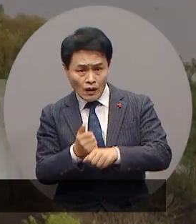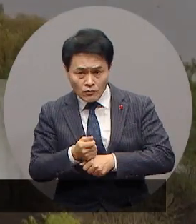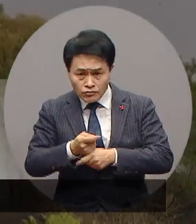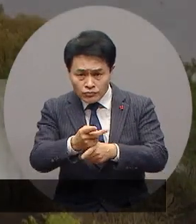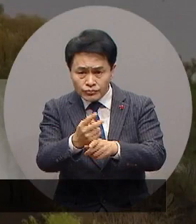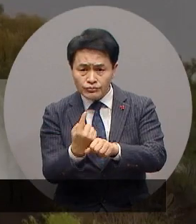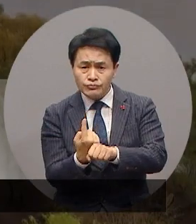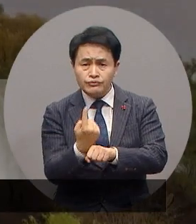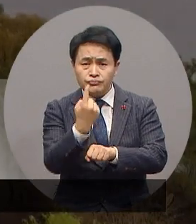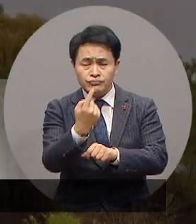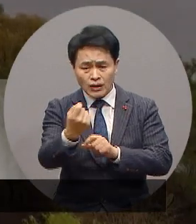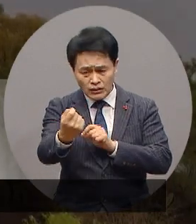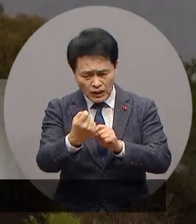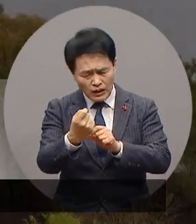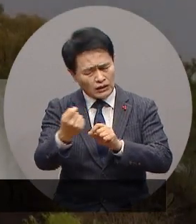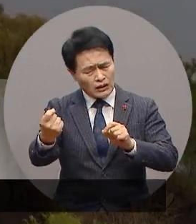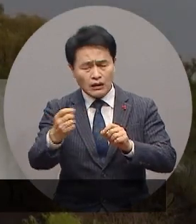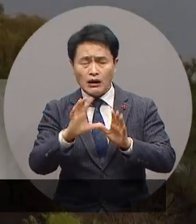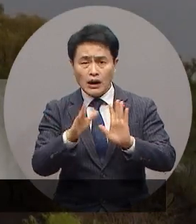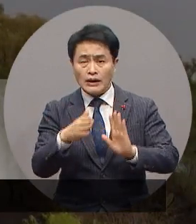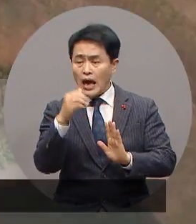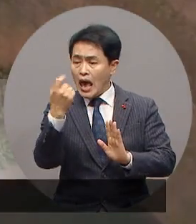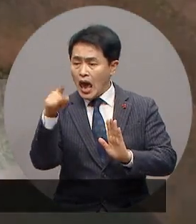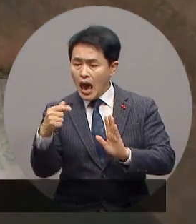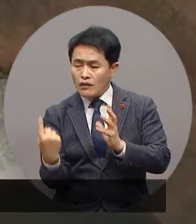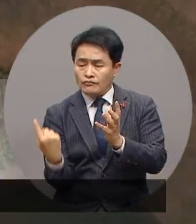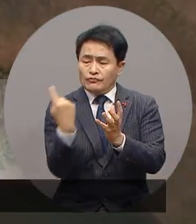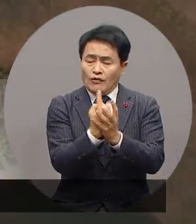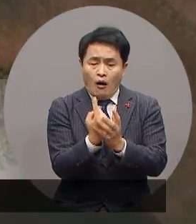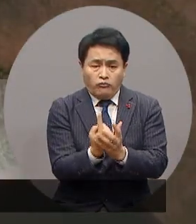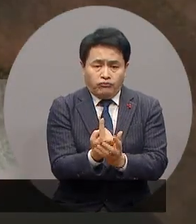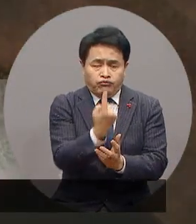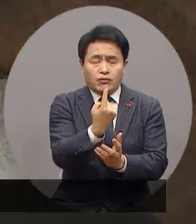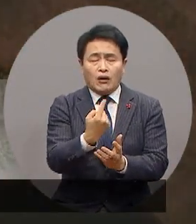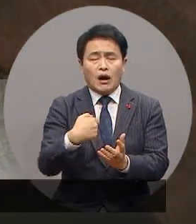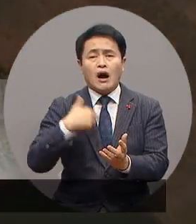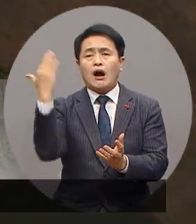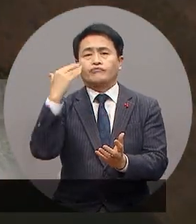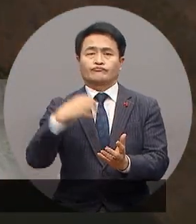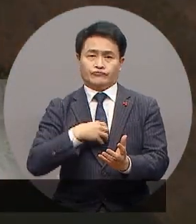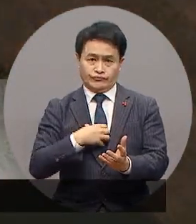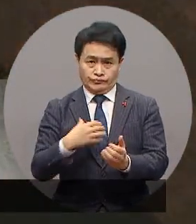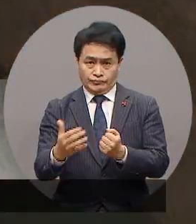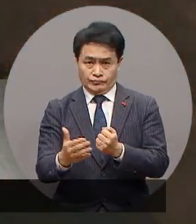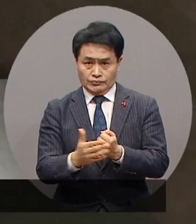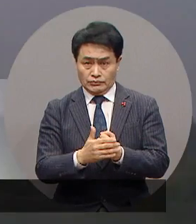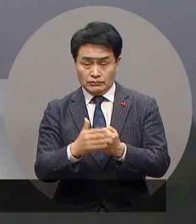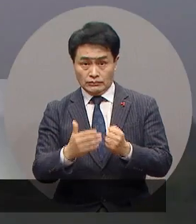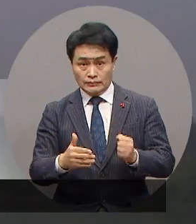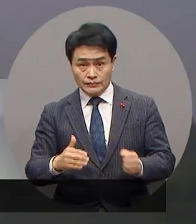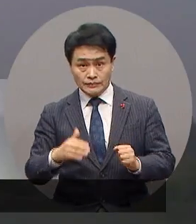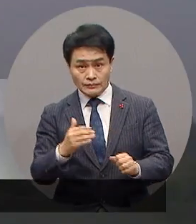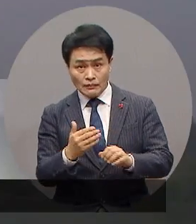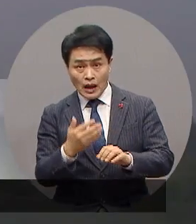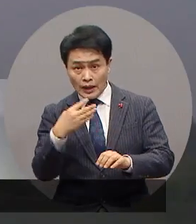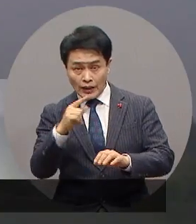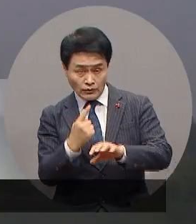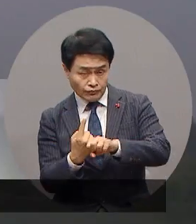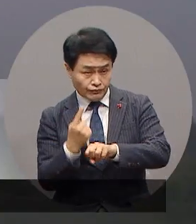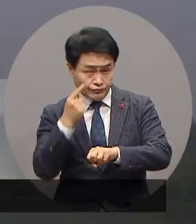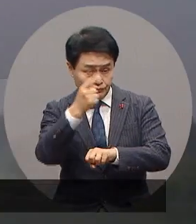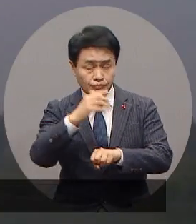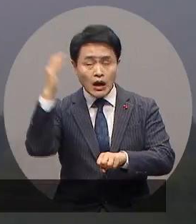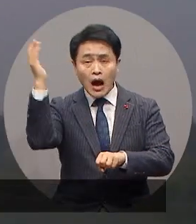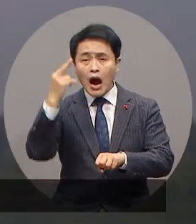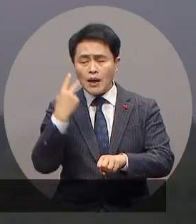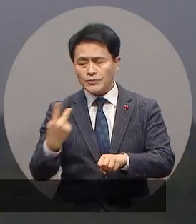길든 짧든 핵을 실으면 우리에 대한 핵 위협과 핵 공격이 된다면서 탄도미사일은 한미 간 확장 억제의 검토